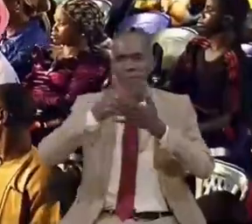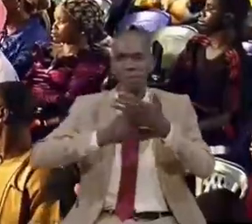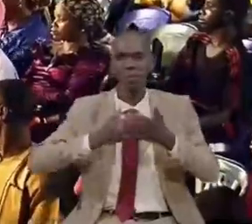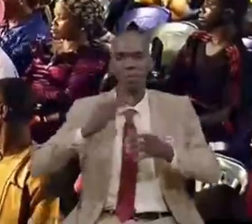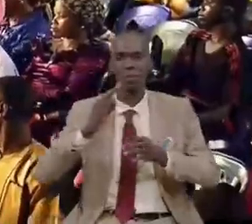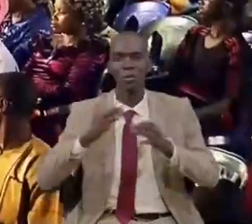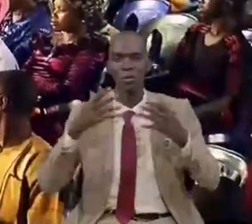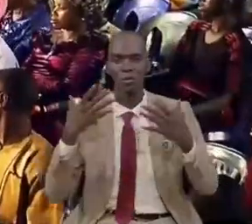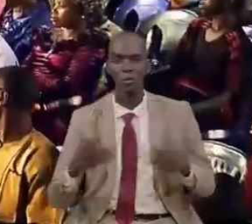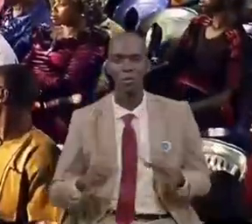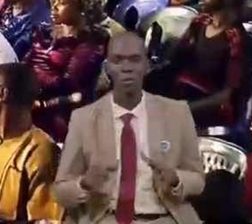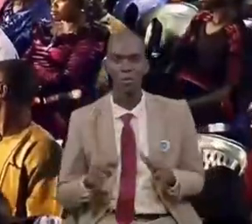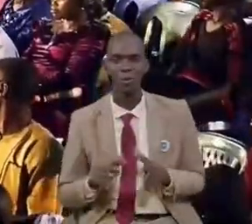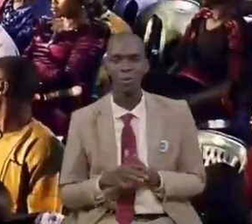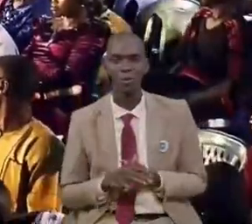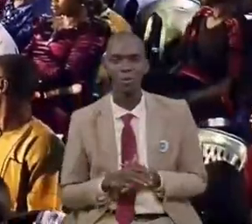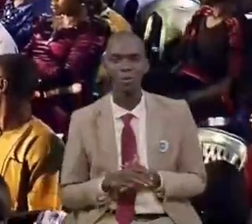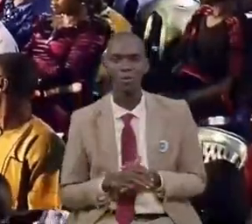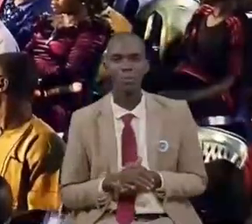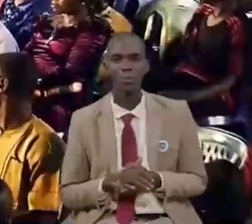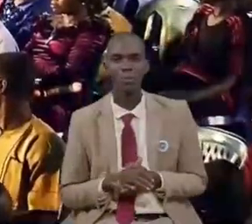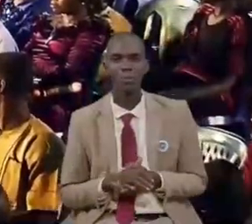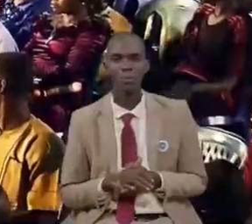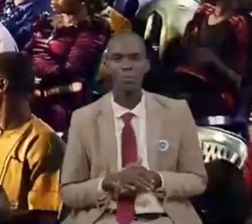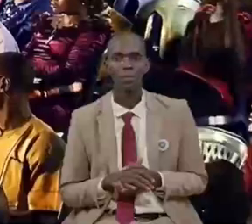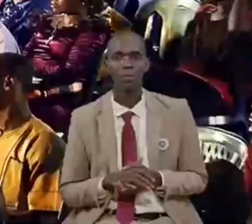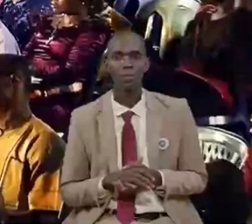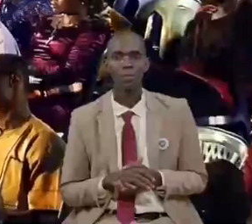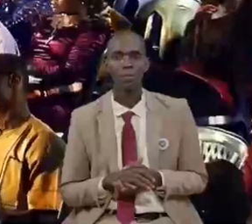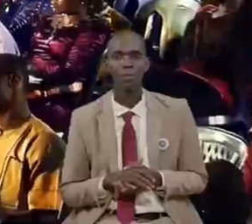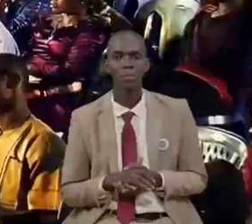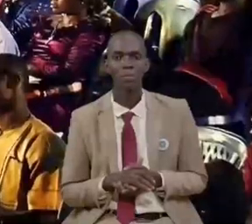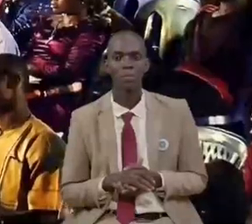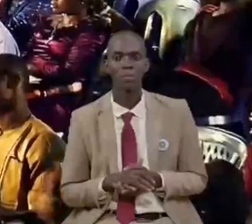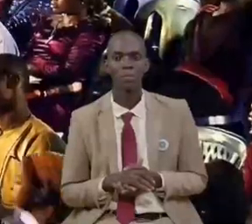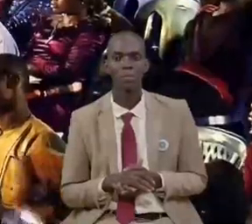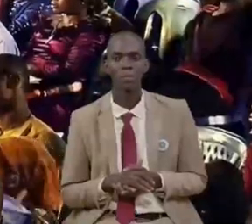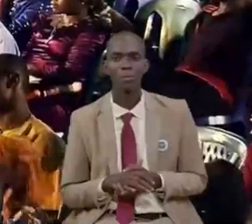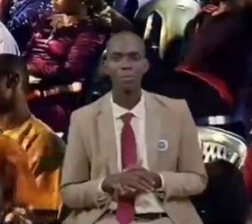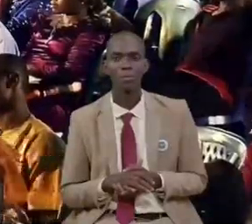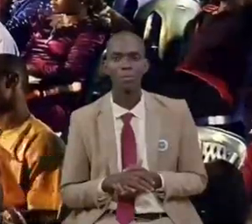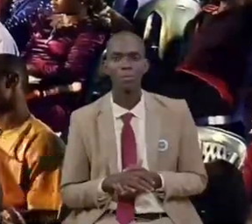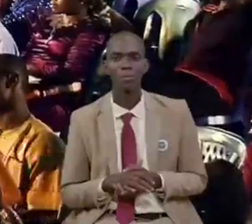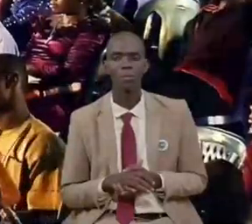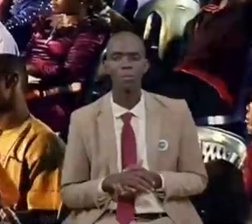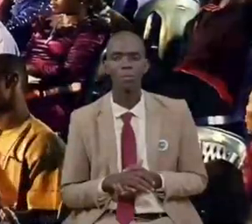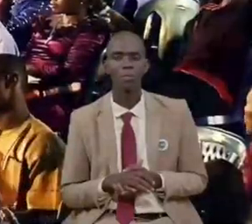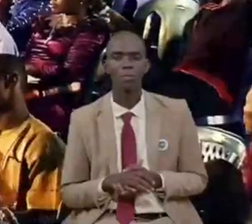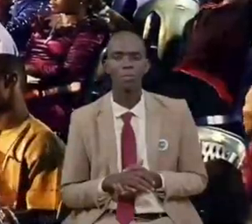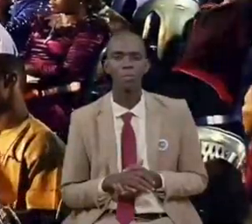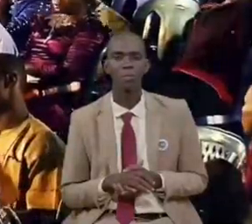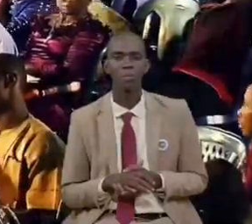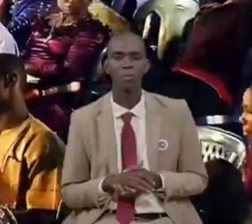L'heure est à la prise de coordonnées des nouveaux convertis.